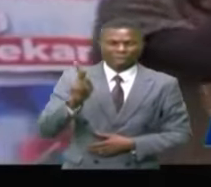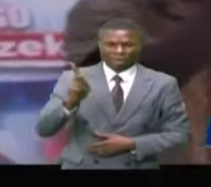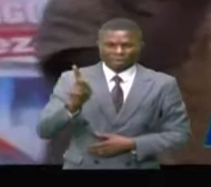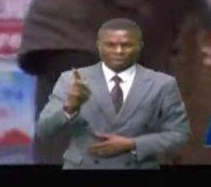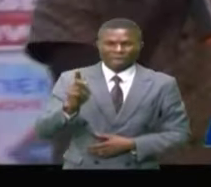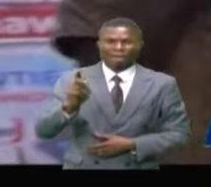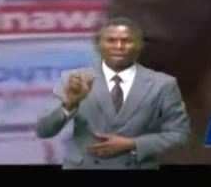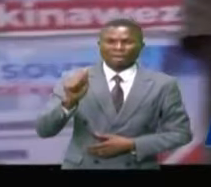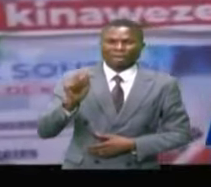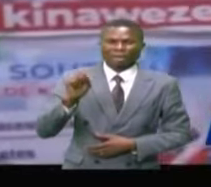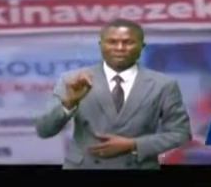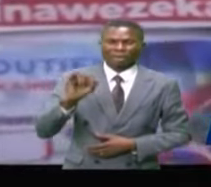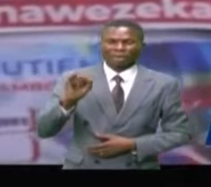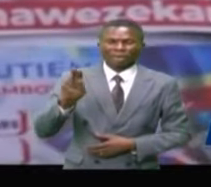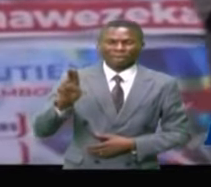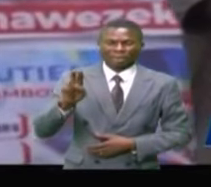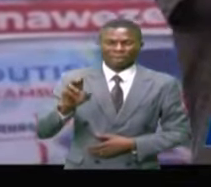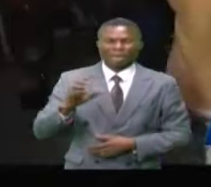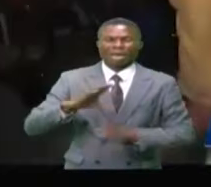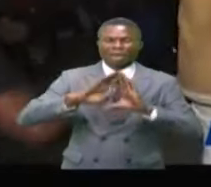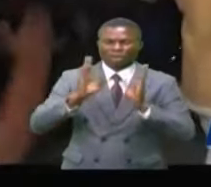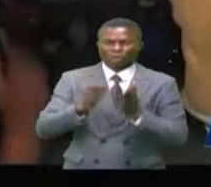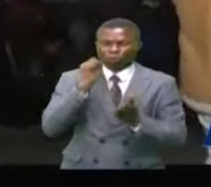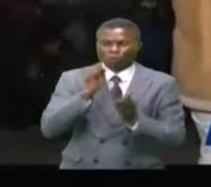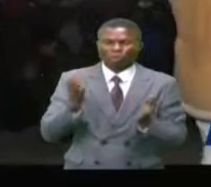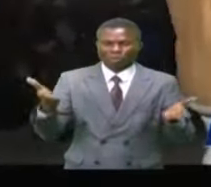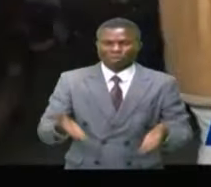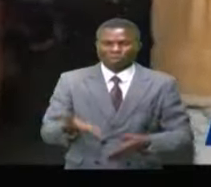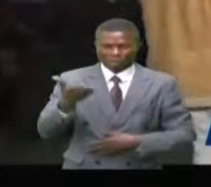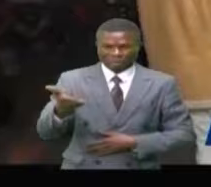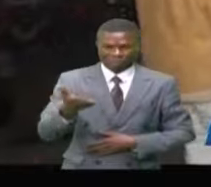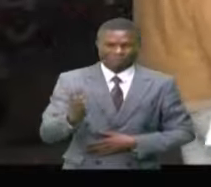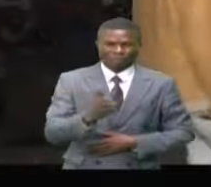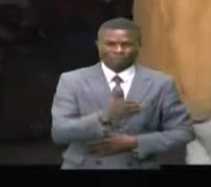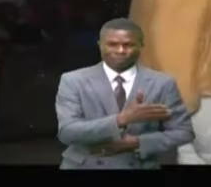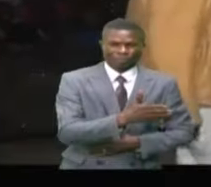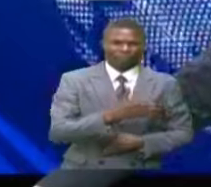côtés de tous les autres artistes du coin.